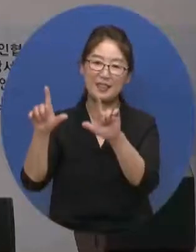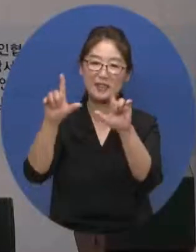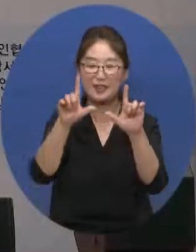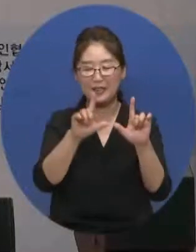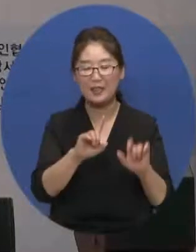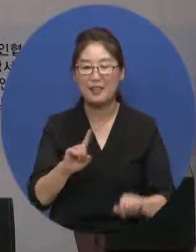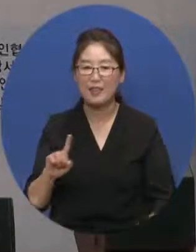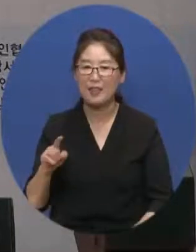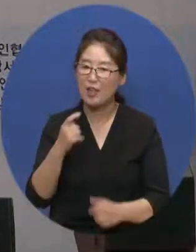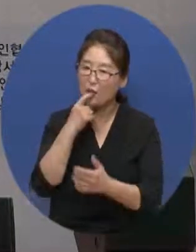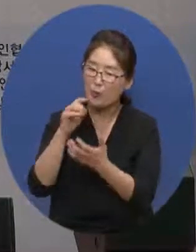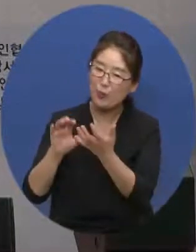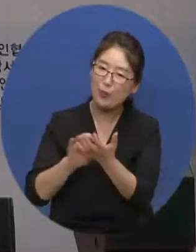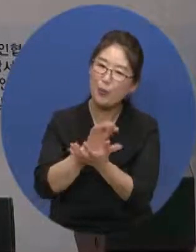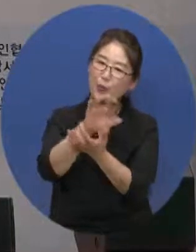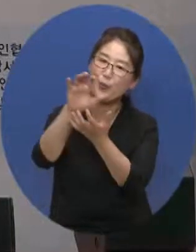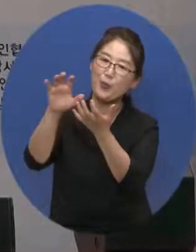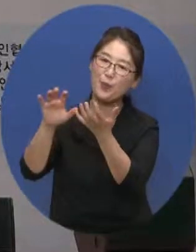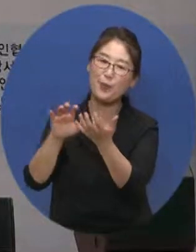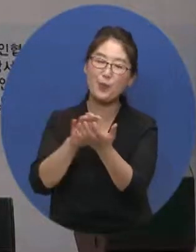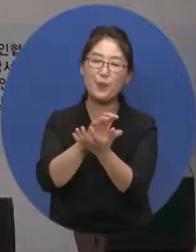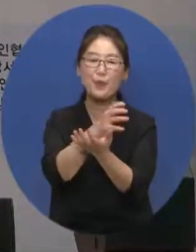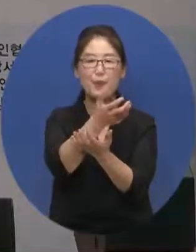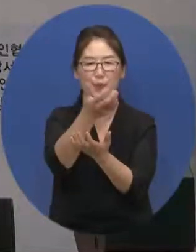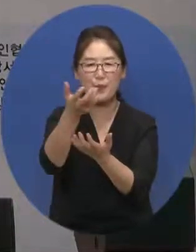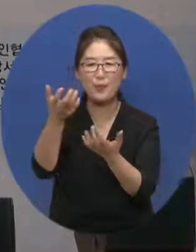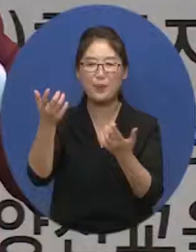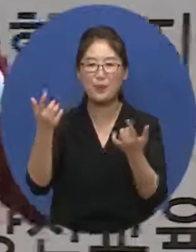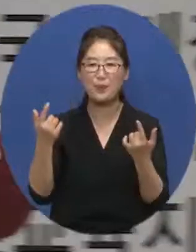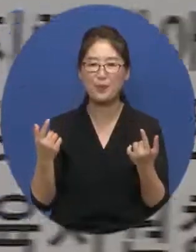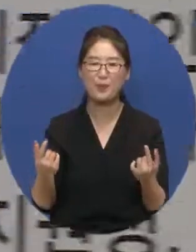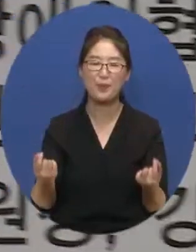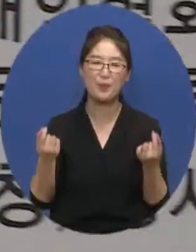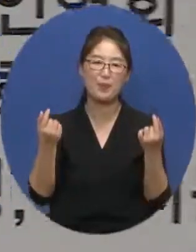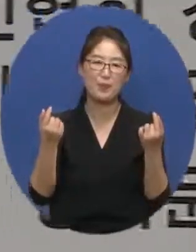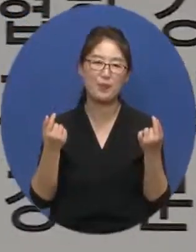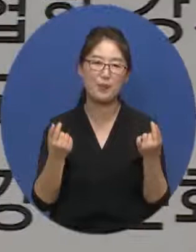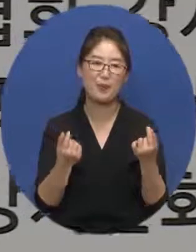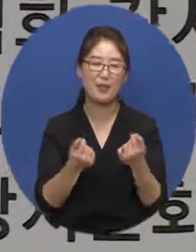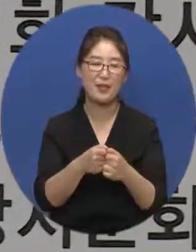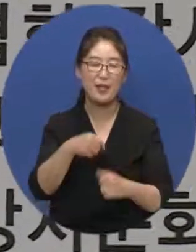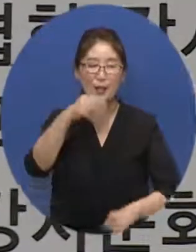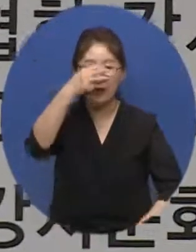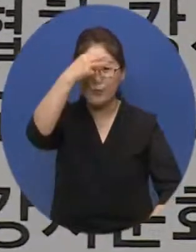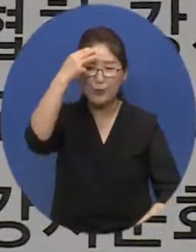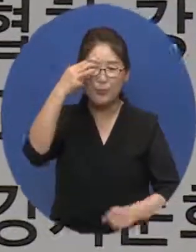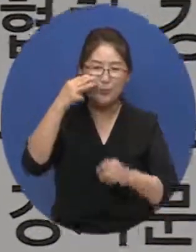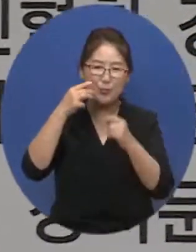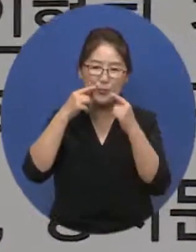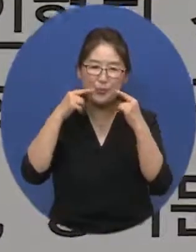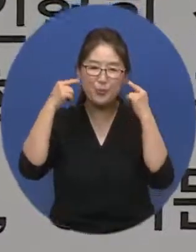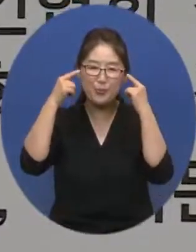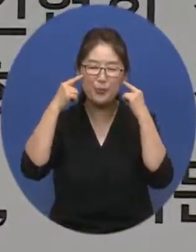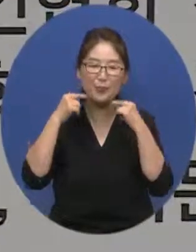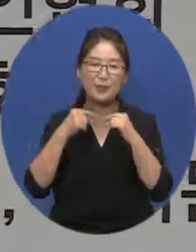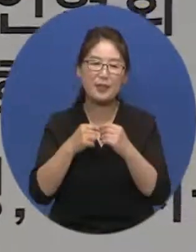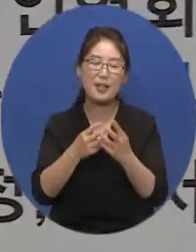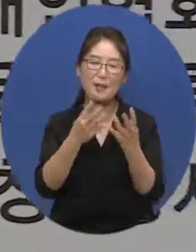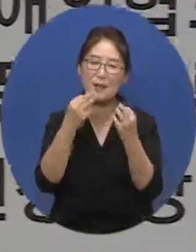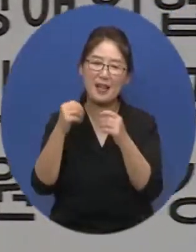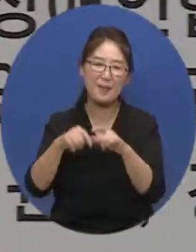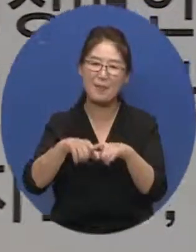인생살이 구름 같은 것, 잔주름만